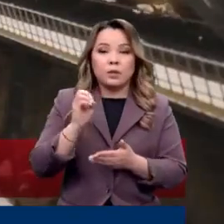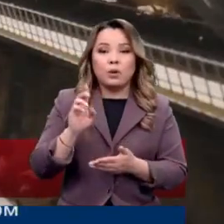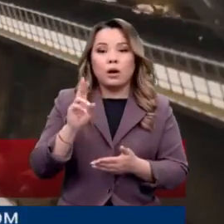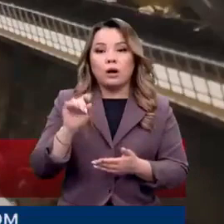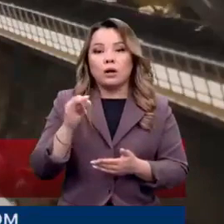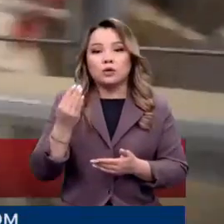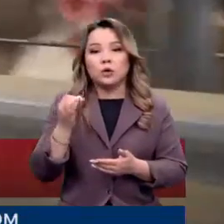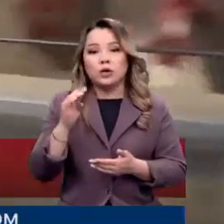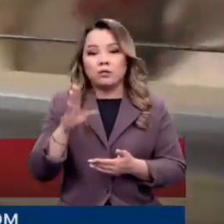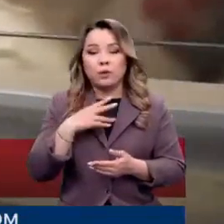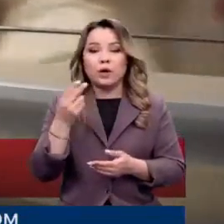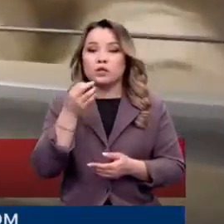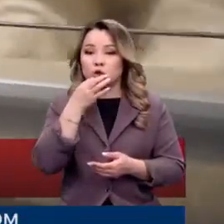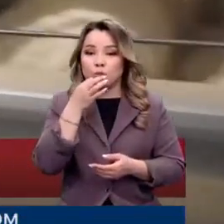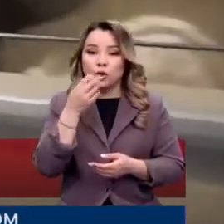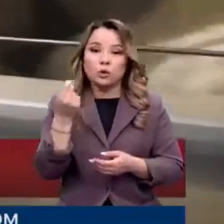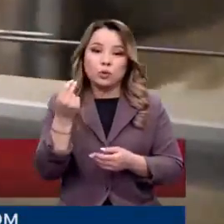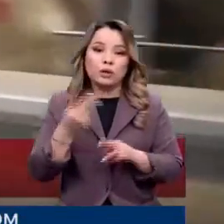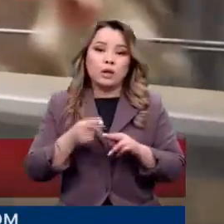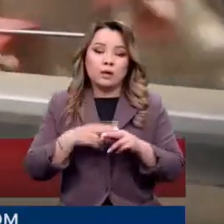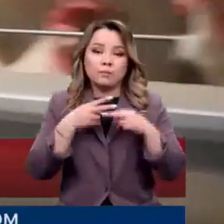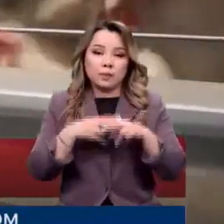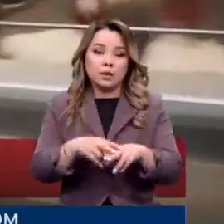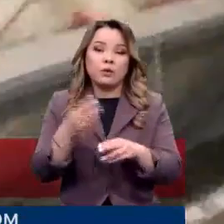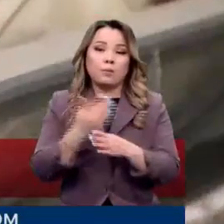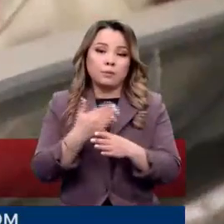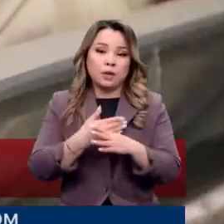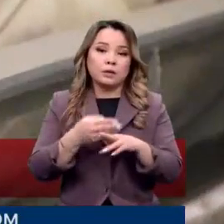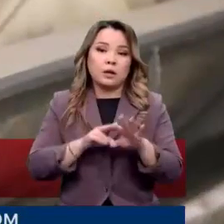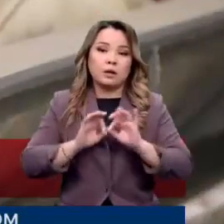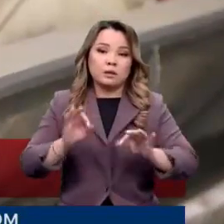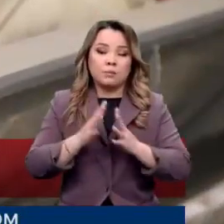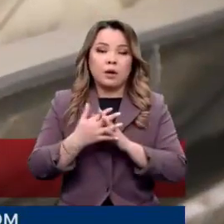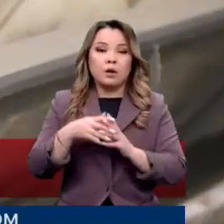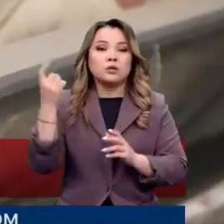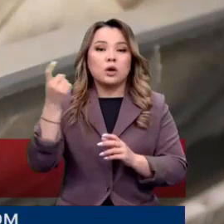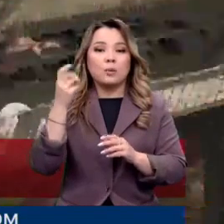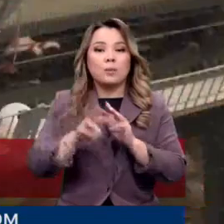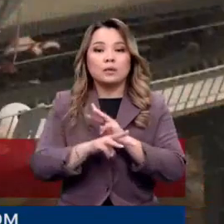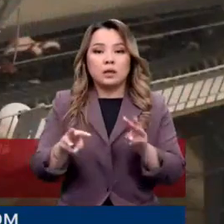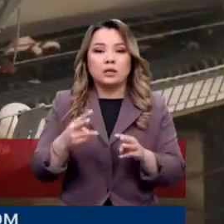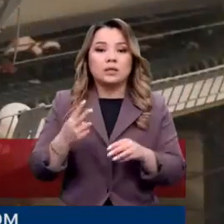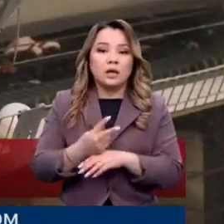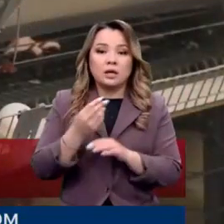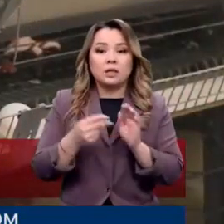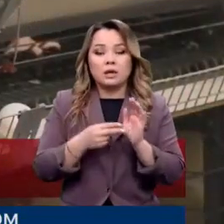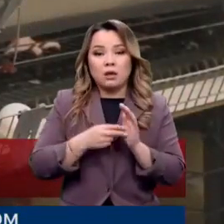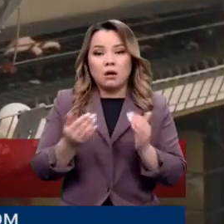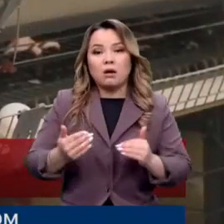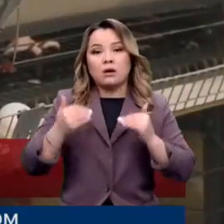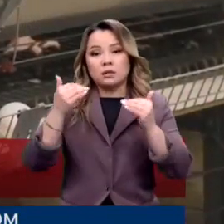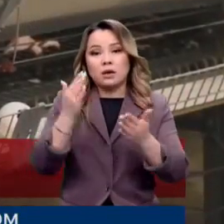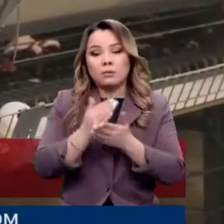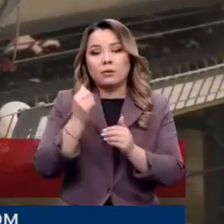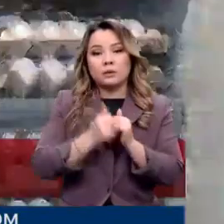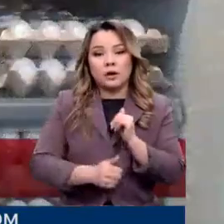Қарашөкеевтің жұмыртқаларды субсидиялау бағдарламасы жалғасатын айтқаны оралды. Ауыл шаруашылығы министрі соманы екі есе арттырып, енді әр жұмыртқаға